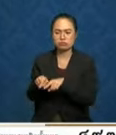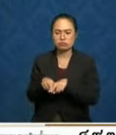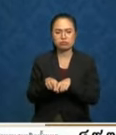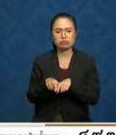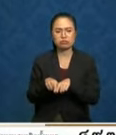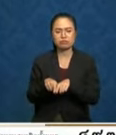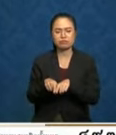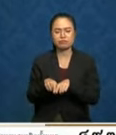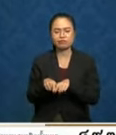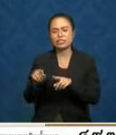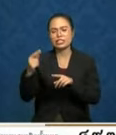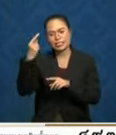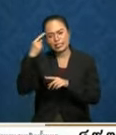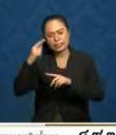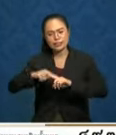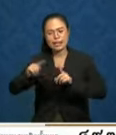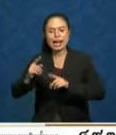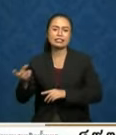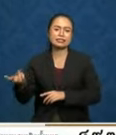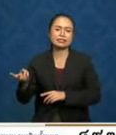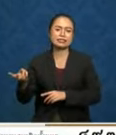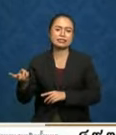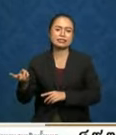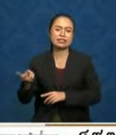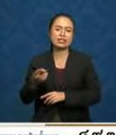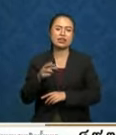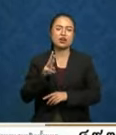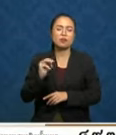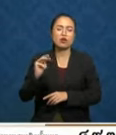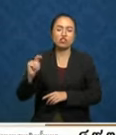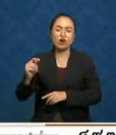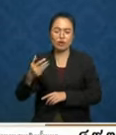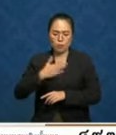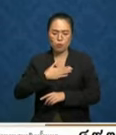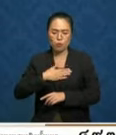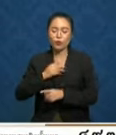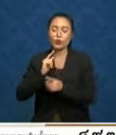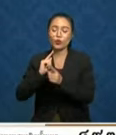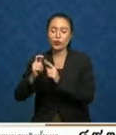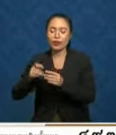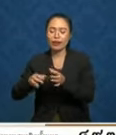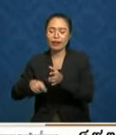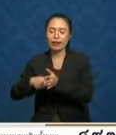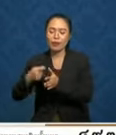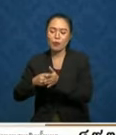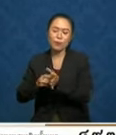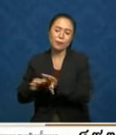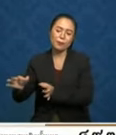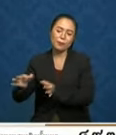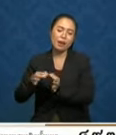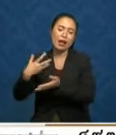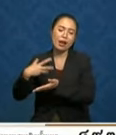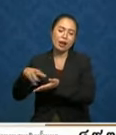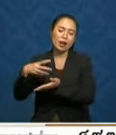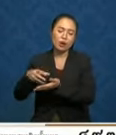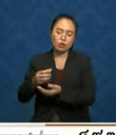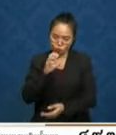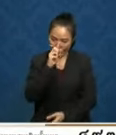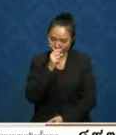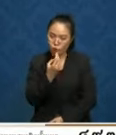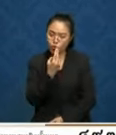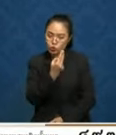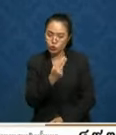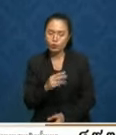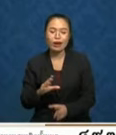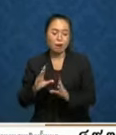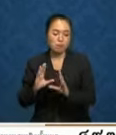มีต่างบ้างเล็กน้อยรัฐมนตรีก็ใช้วิธีการพูดคุยเหตุผลจบท่านไปดูบันทึกการประชุมสภากลาโหม